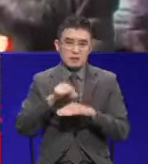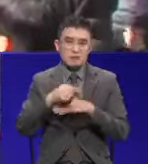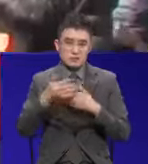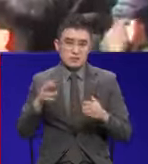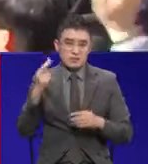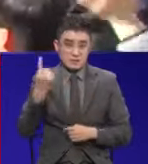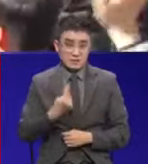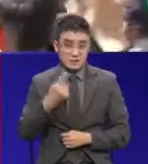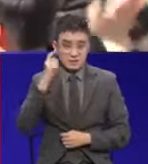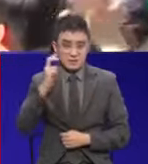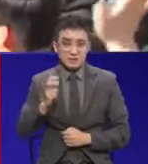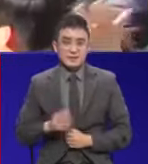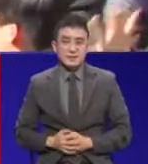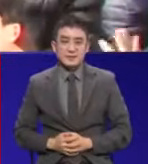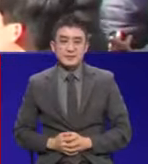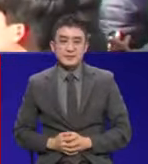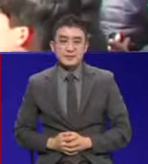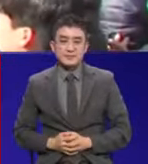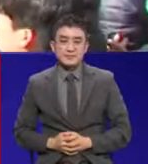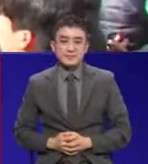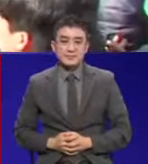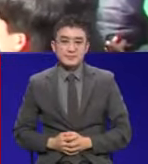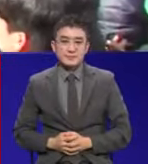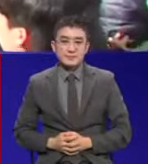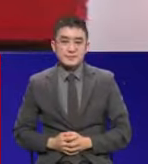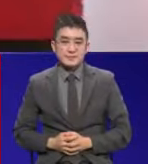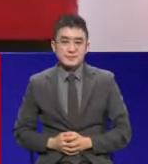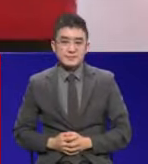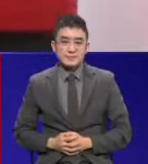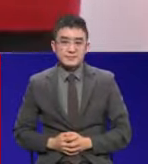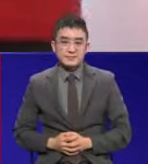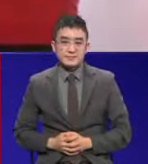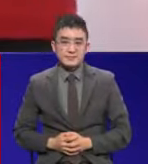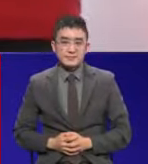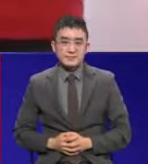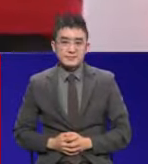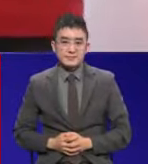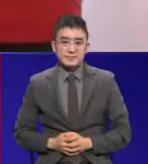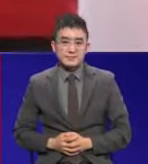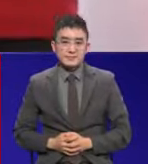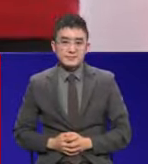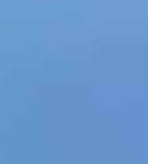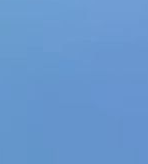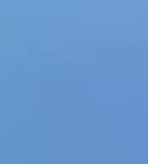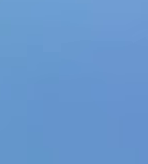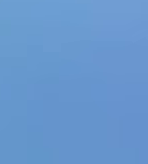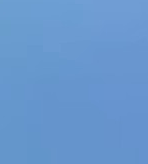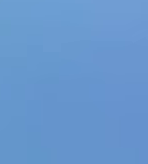예정입니다. 지금까지 국민의힘 김은혜 후보 캠프 상황실에서 JTBC 김도훈입니다.